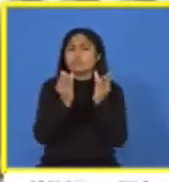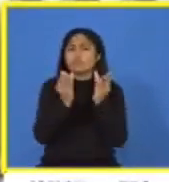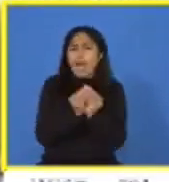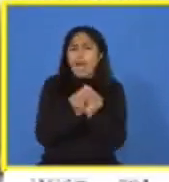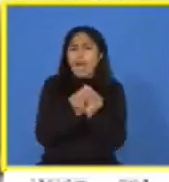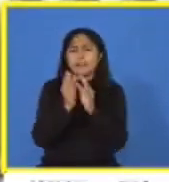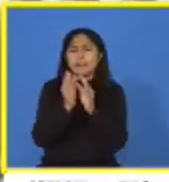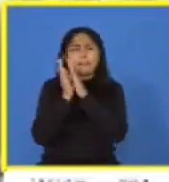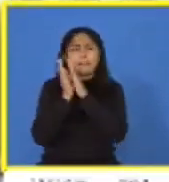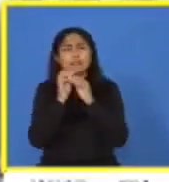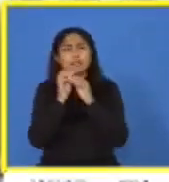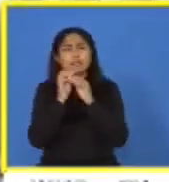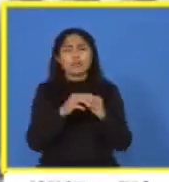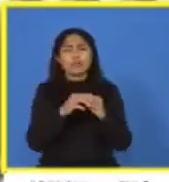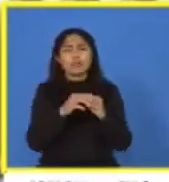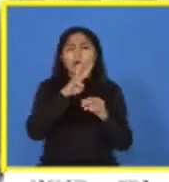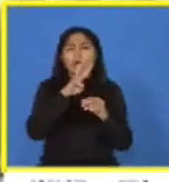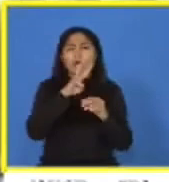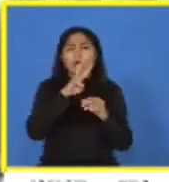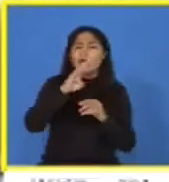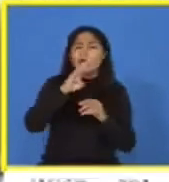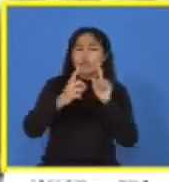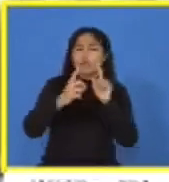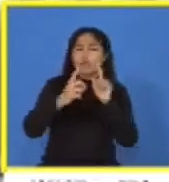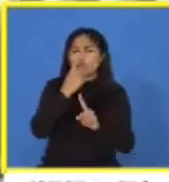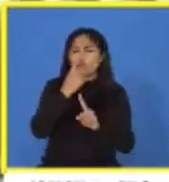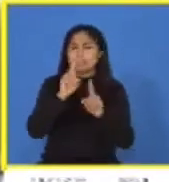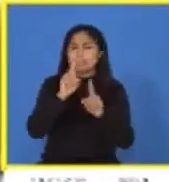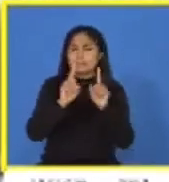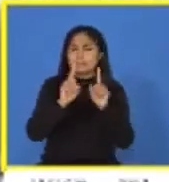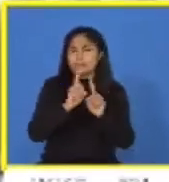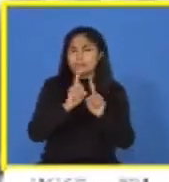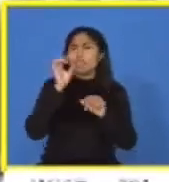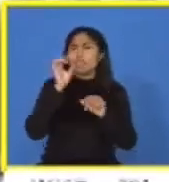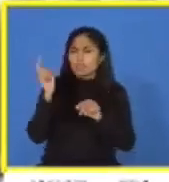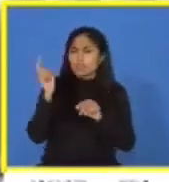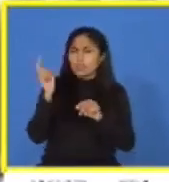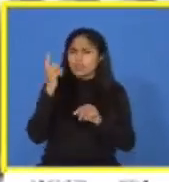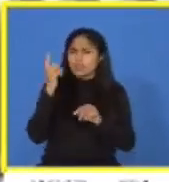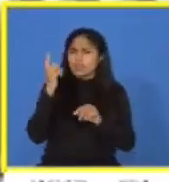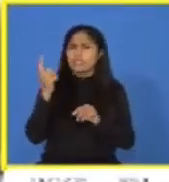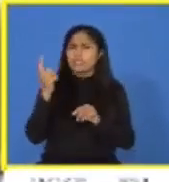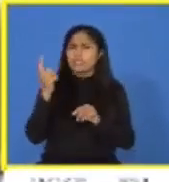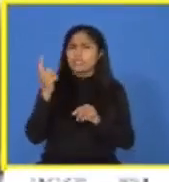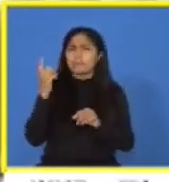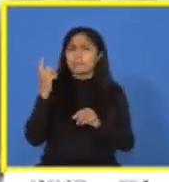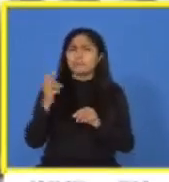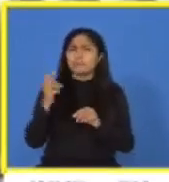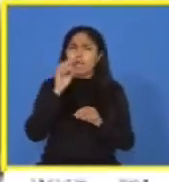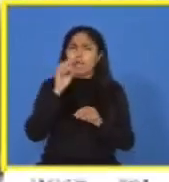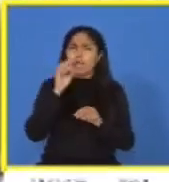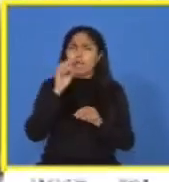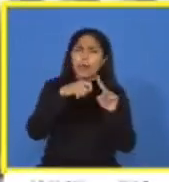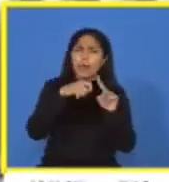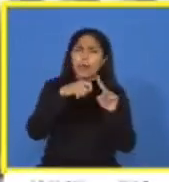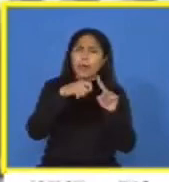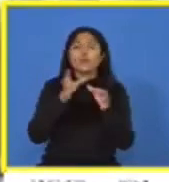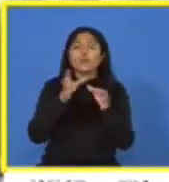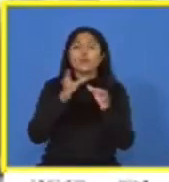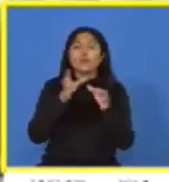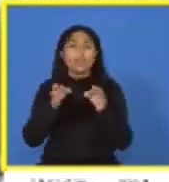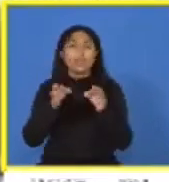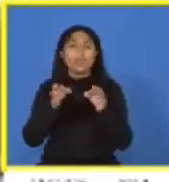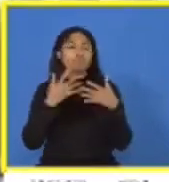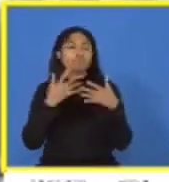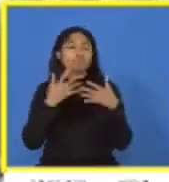sebanyak 2.311. Setiap kabupaten dan kota, kita ada 22 kabupaten kota, itu